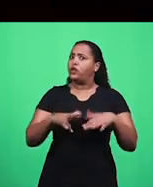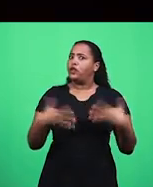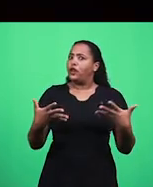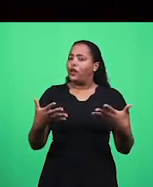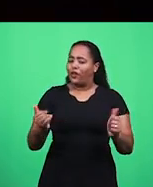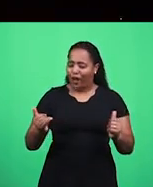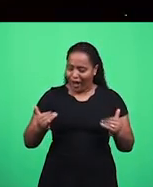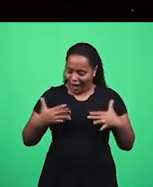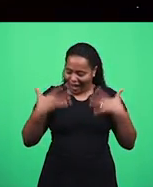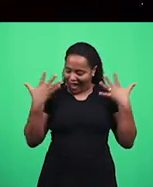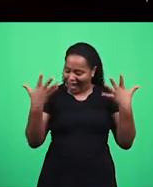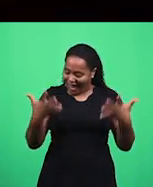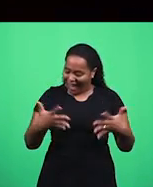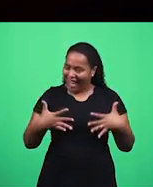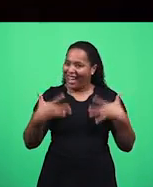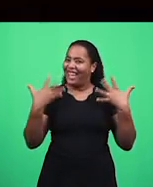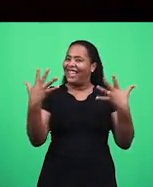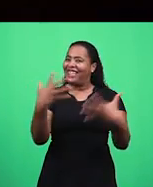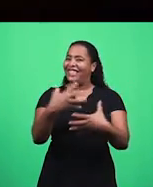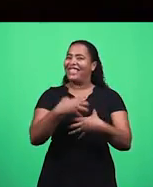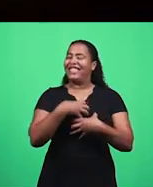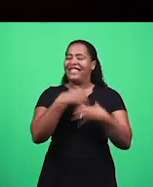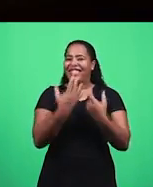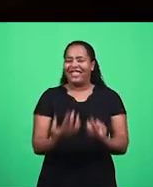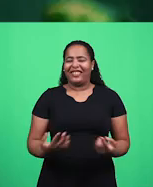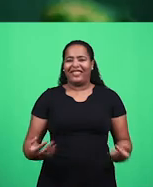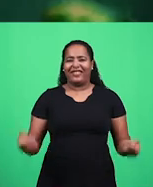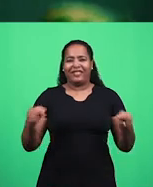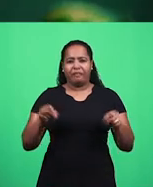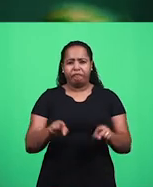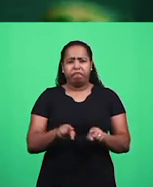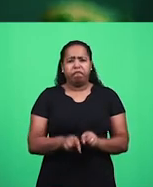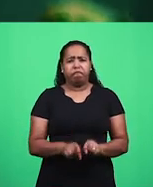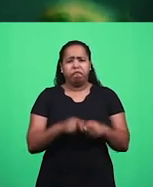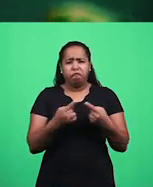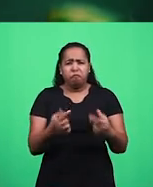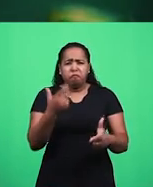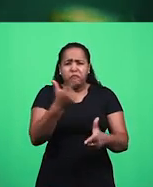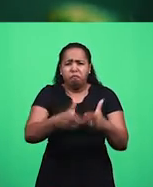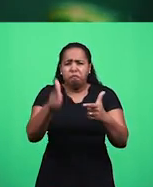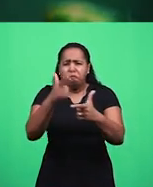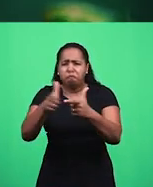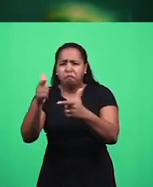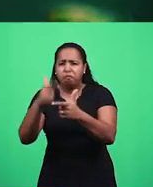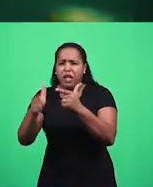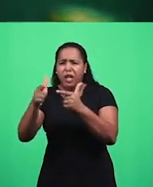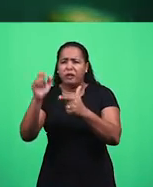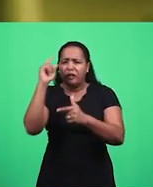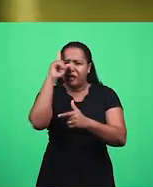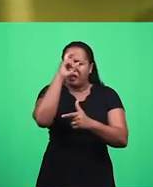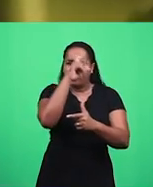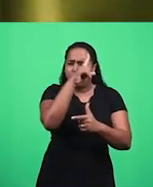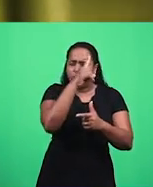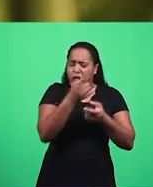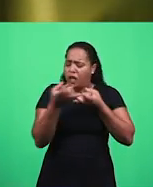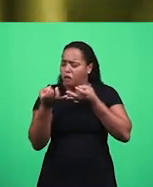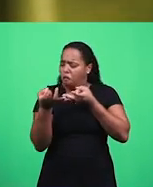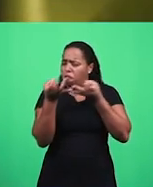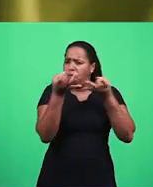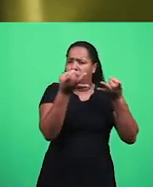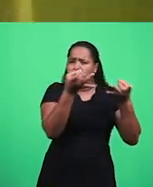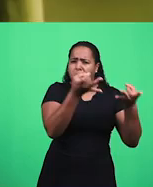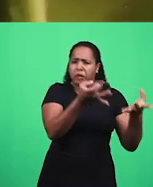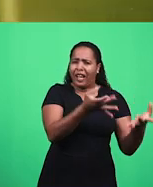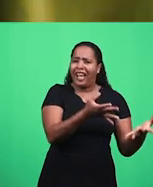хожу видением. Поэтому я рад. Не смотрю я на